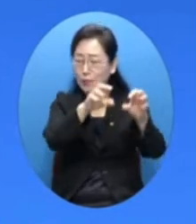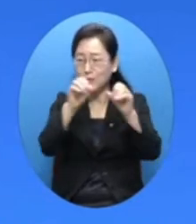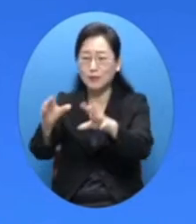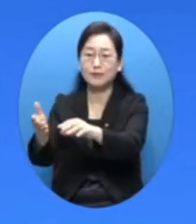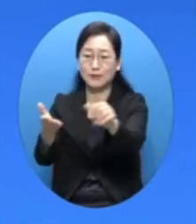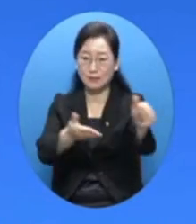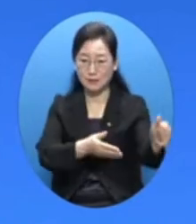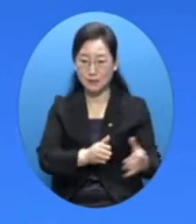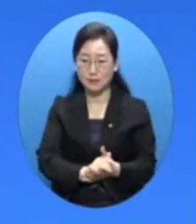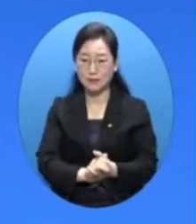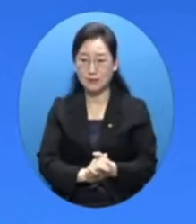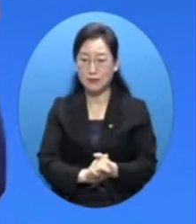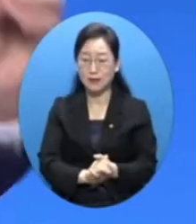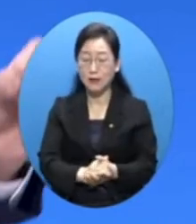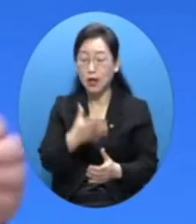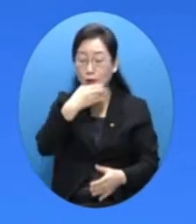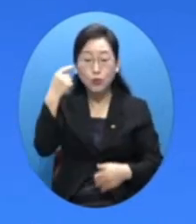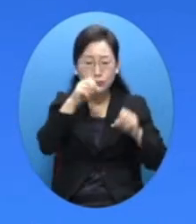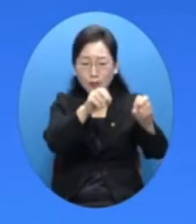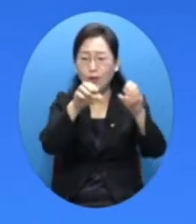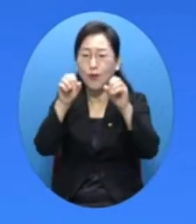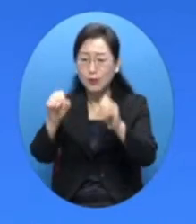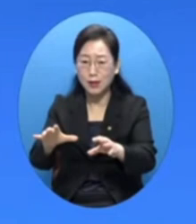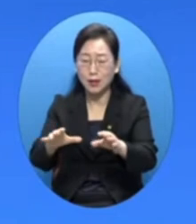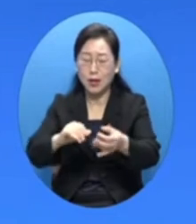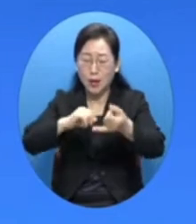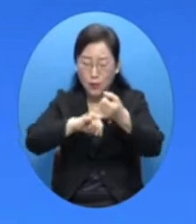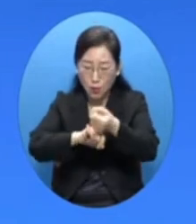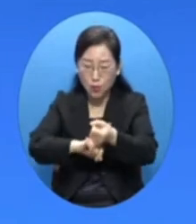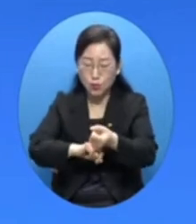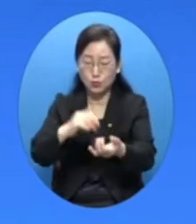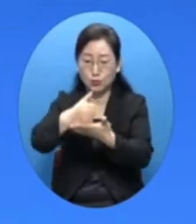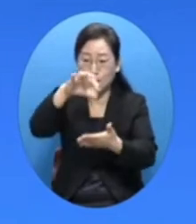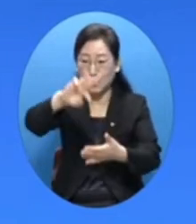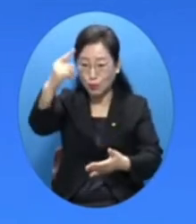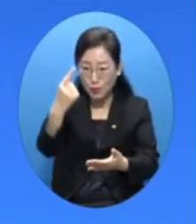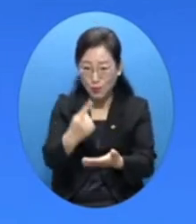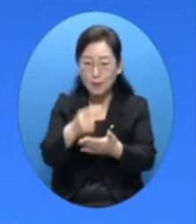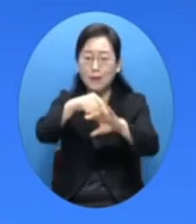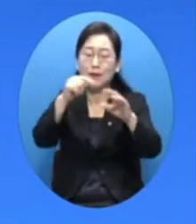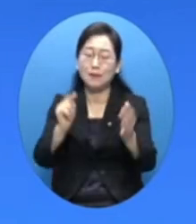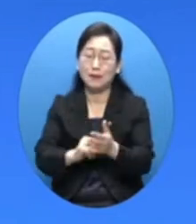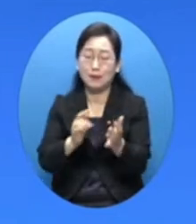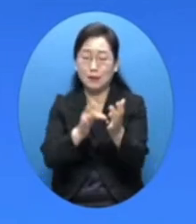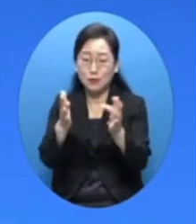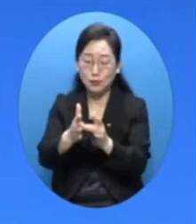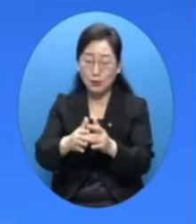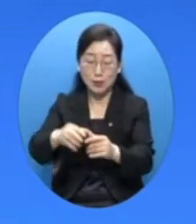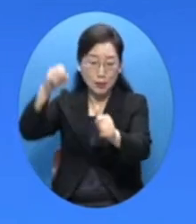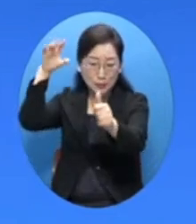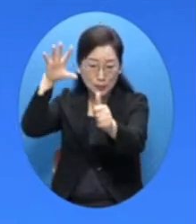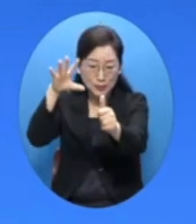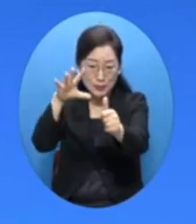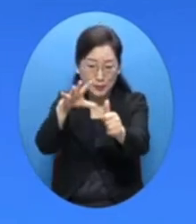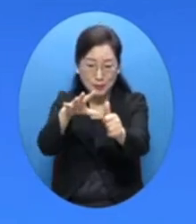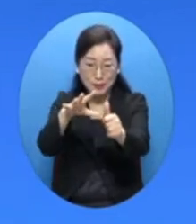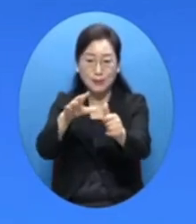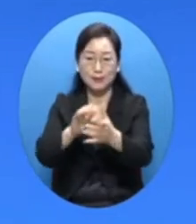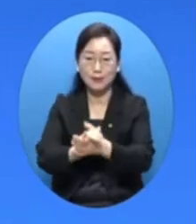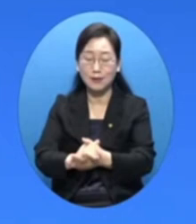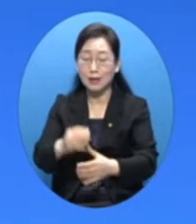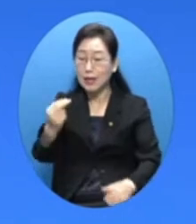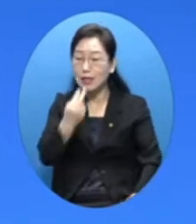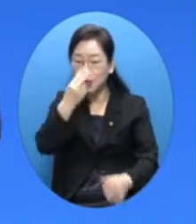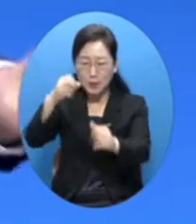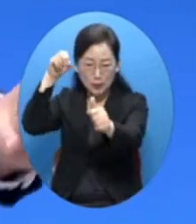바랍니다. 어떻게든지 복음을 전해서 그 주 앞에 돌아나오기만 하면 그 마음에 예수님의 빛이 비춰지는 것입니다. 생명의